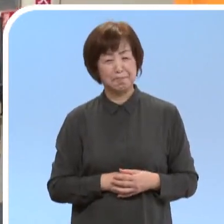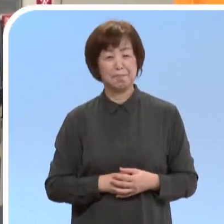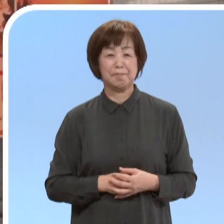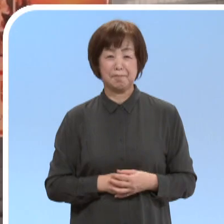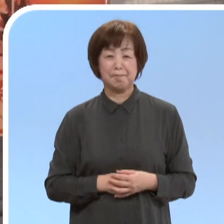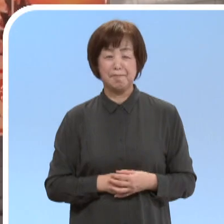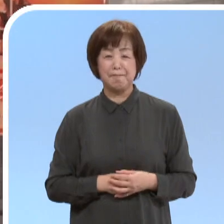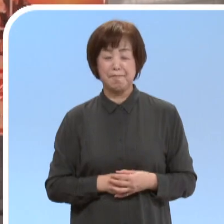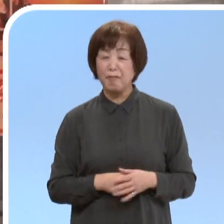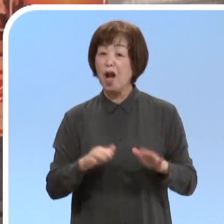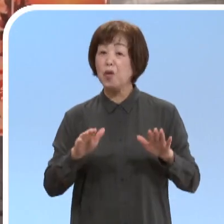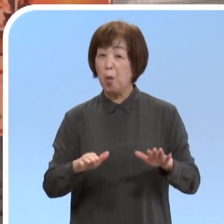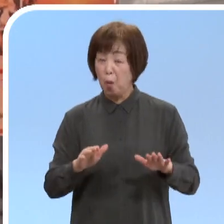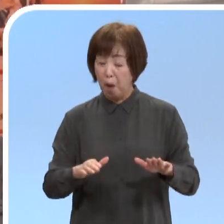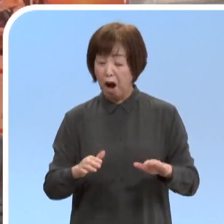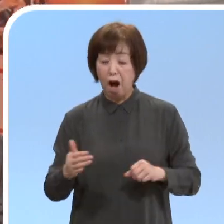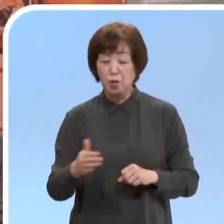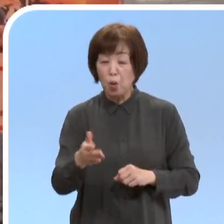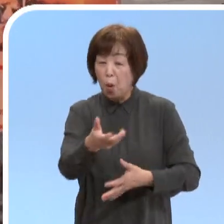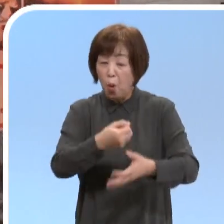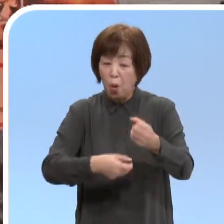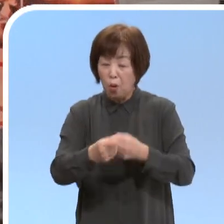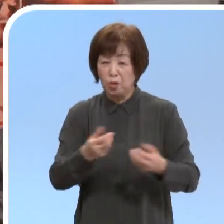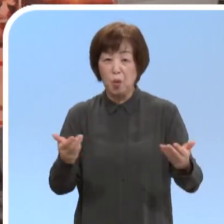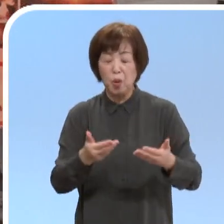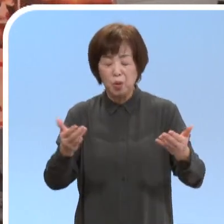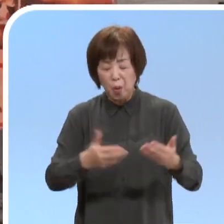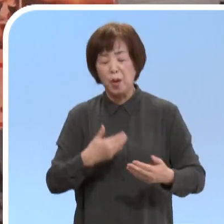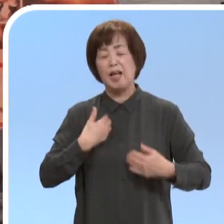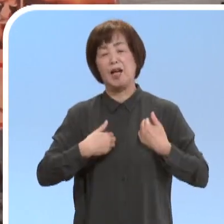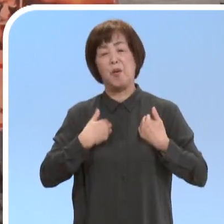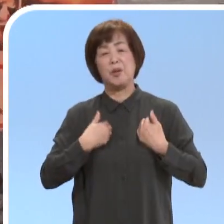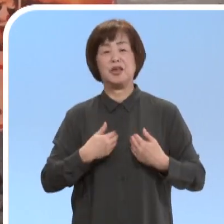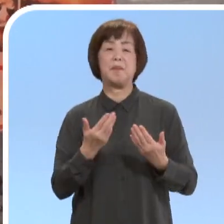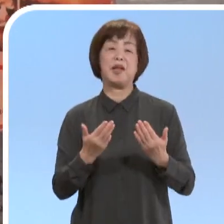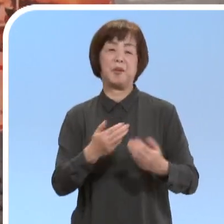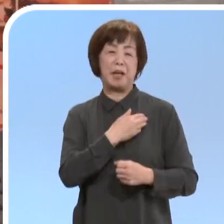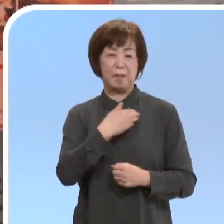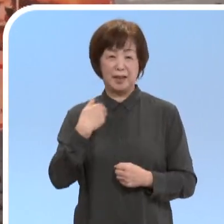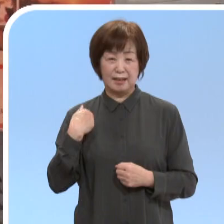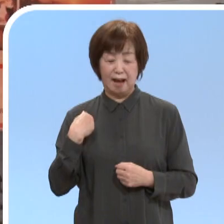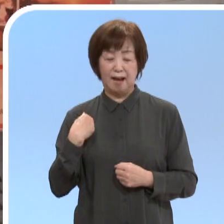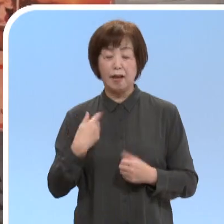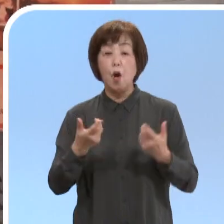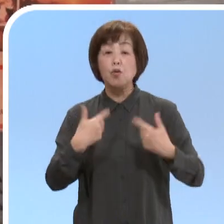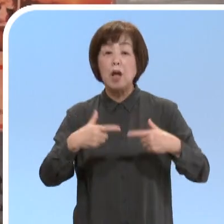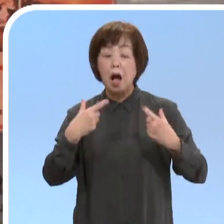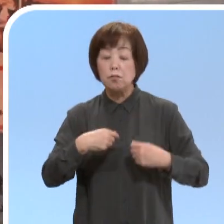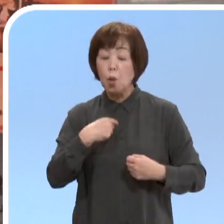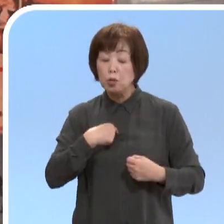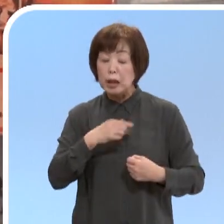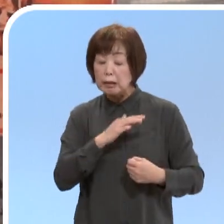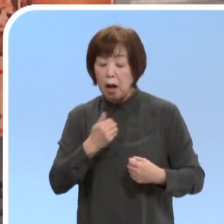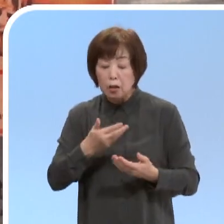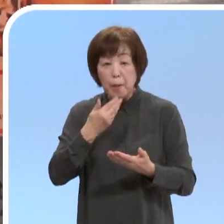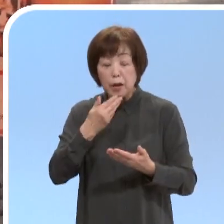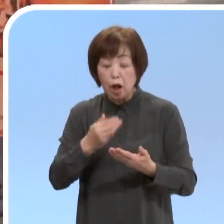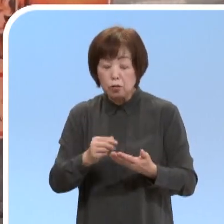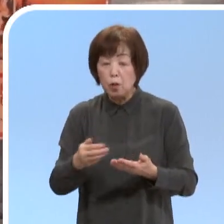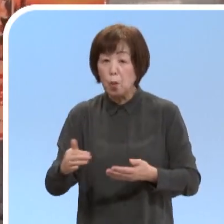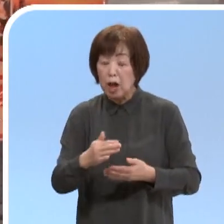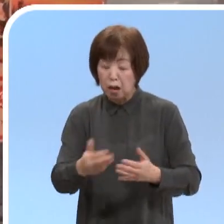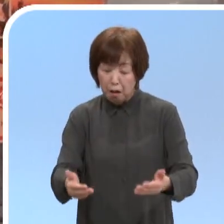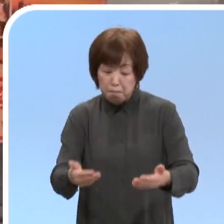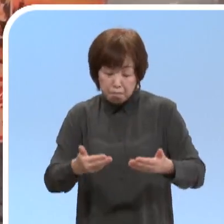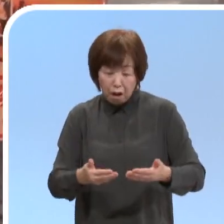にいや今日はね漁業のこと楽しく勉強させていただきました普段頂いてるお魚がこうやって